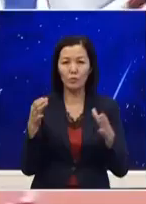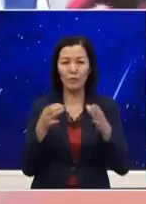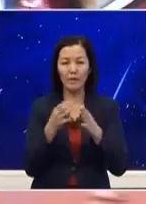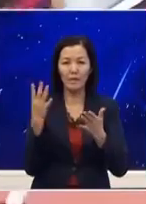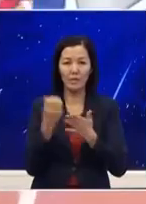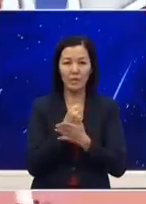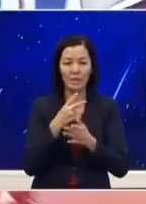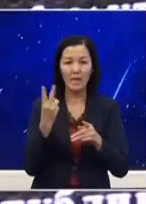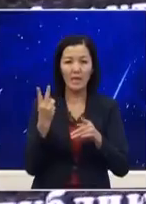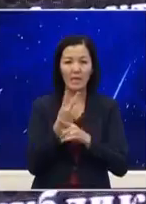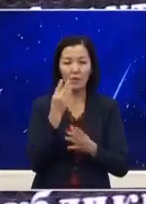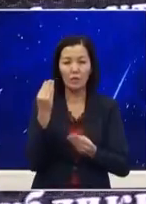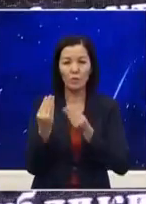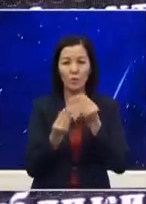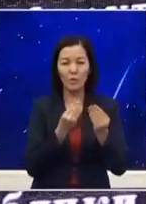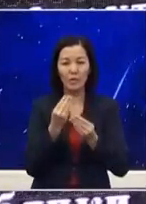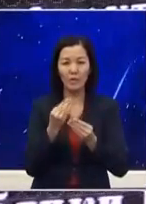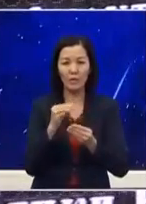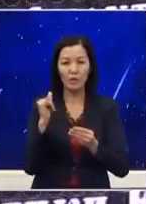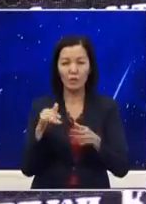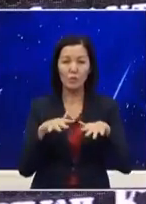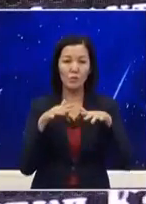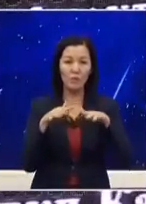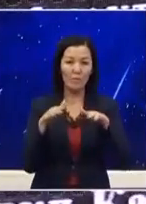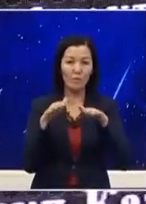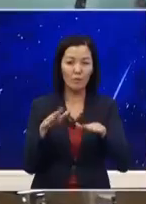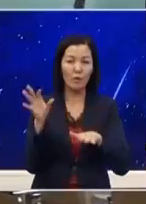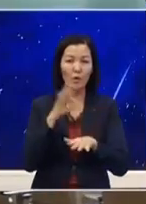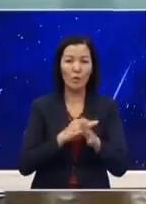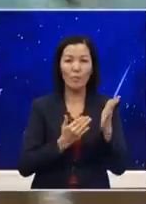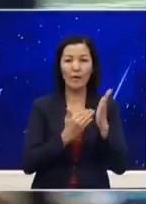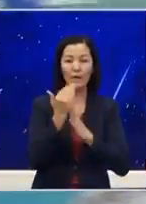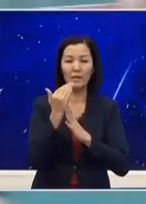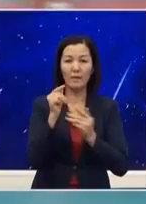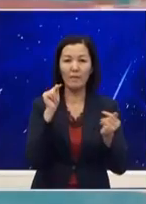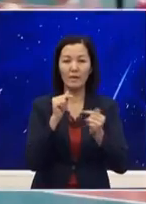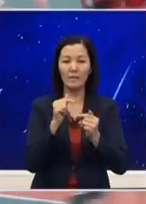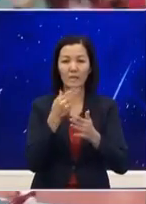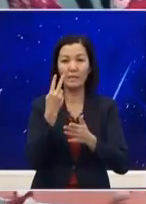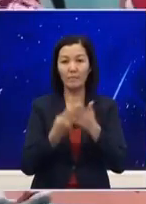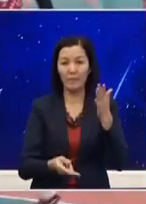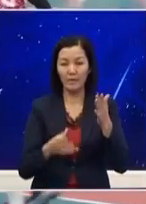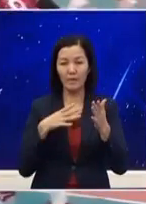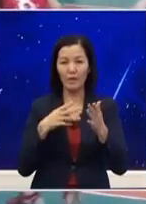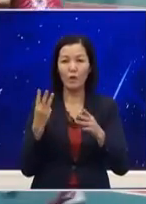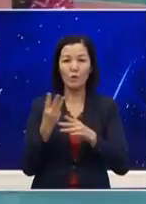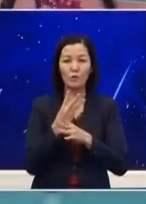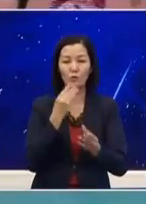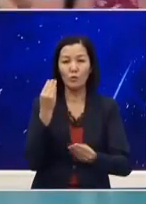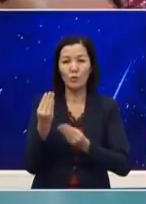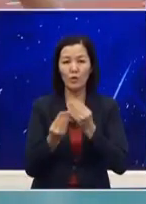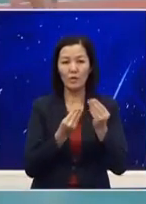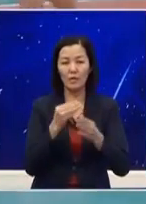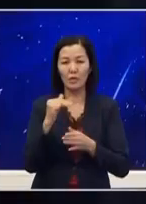шешілді. Екінші сетте де алаң қожайындары шабуыл сайын ұпайын ұлғайтып қарсыластарын қапы қалдырды. Шешуші үшінші кезеңде